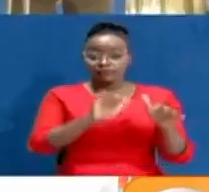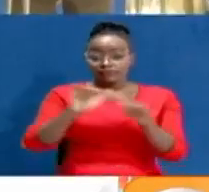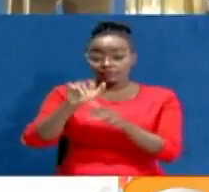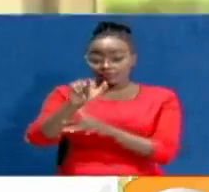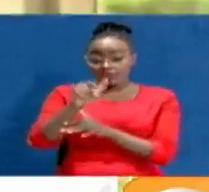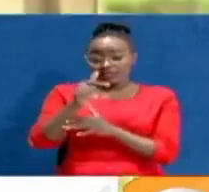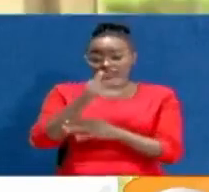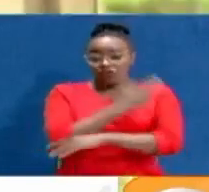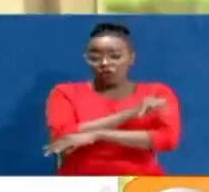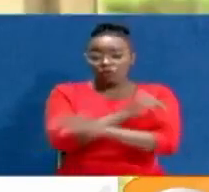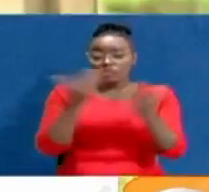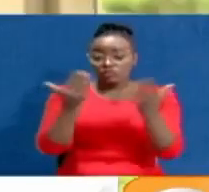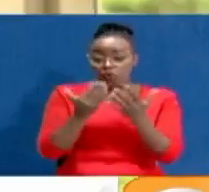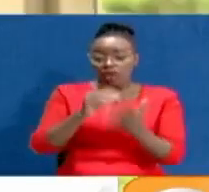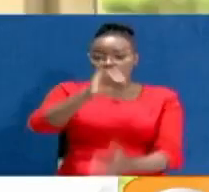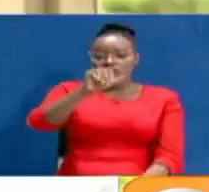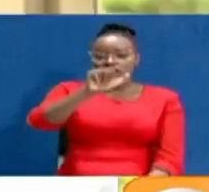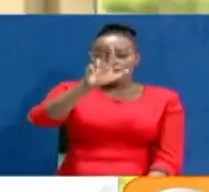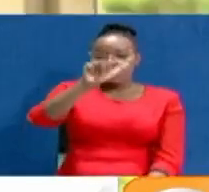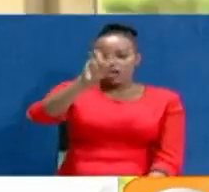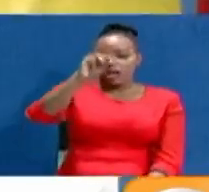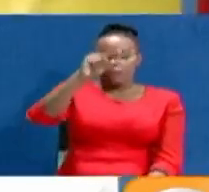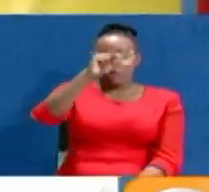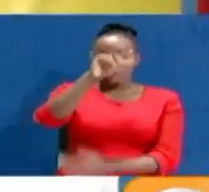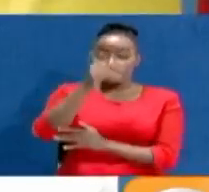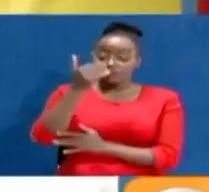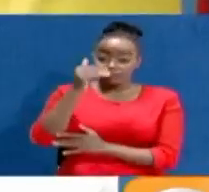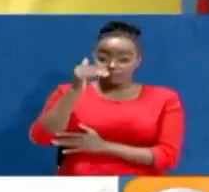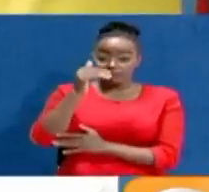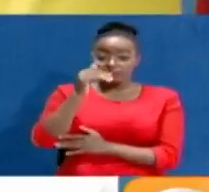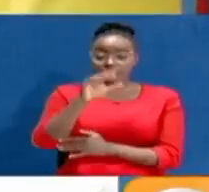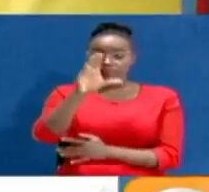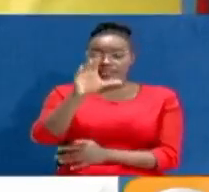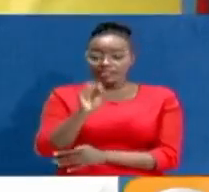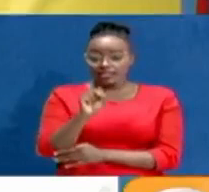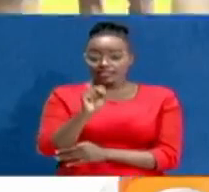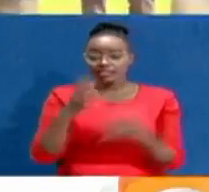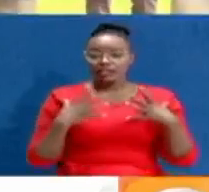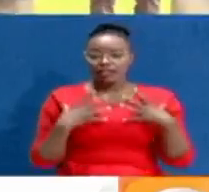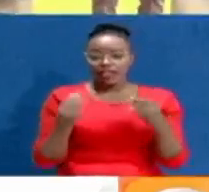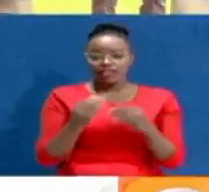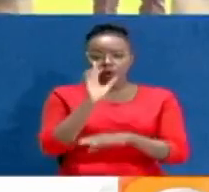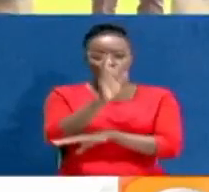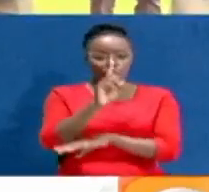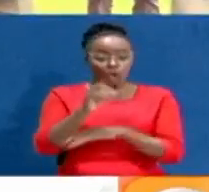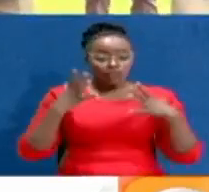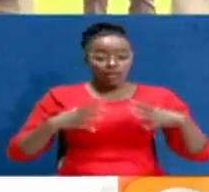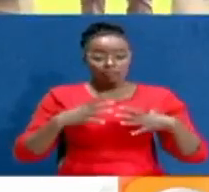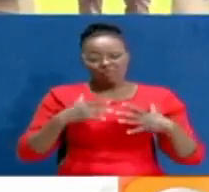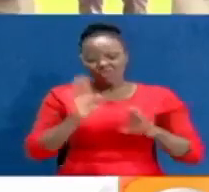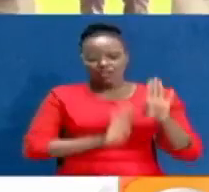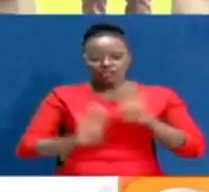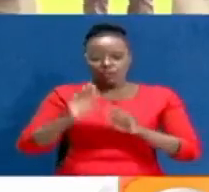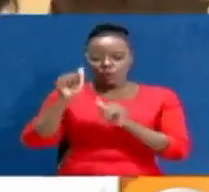Katika hotuba yake akiwa katika hospitali ya rufaa ya Jaramogi Oginga Odinga huko Kisumu, waziri wa afya Mutahi Kagwe alionya dhidi ya tabia